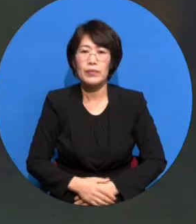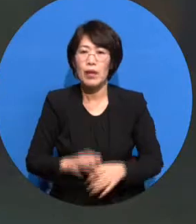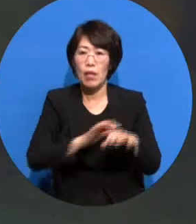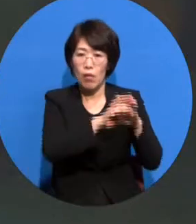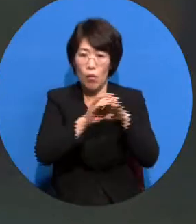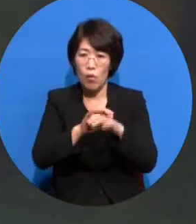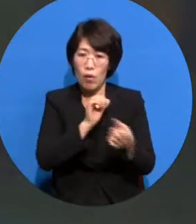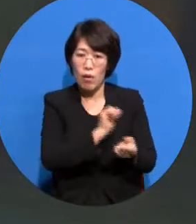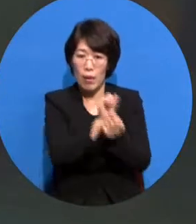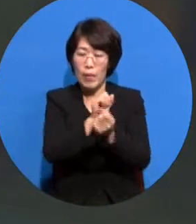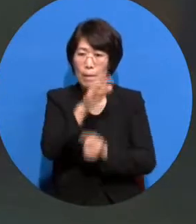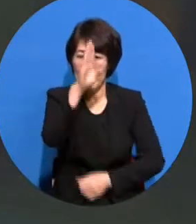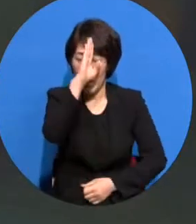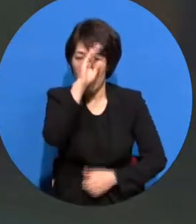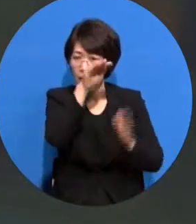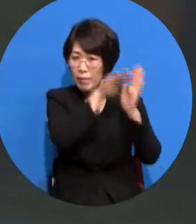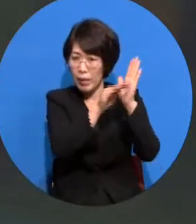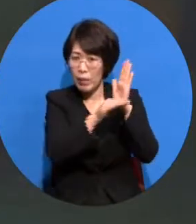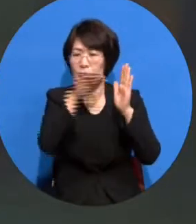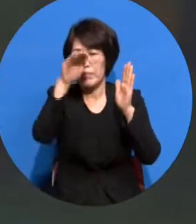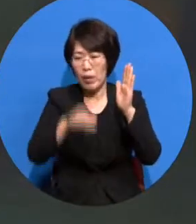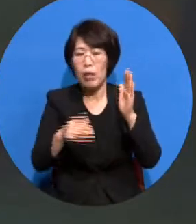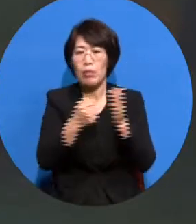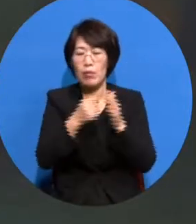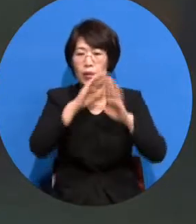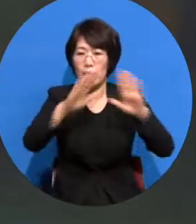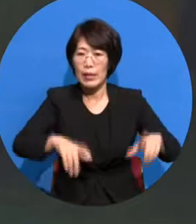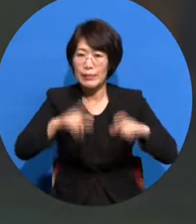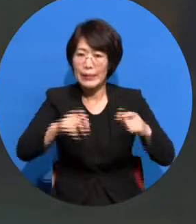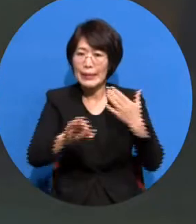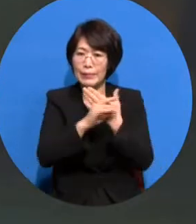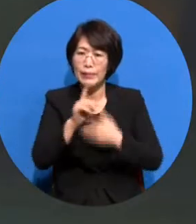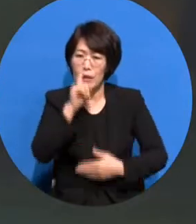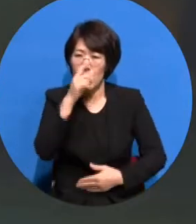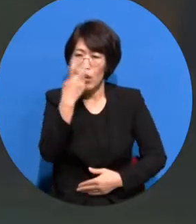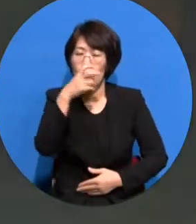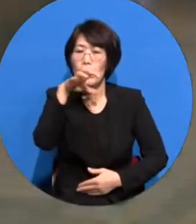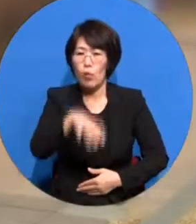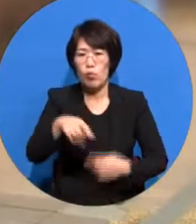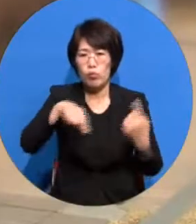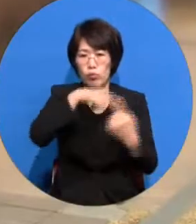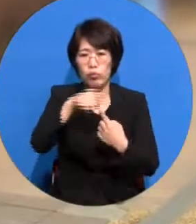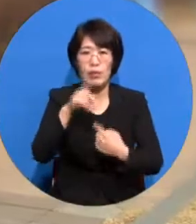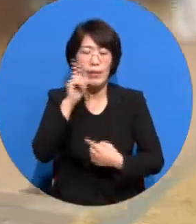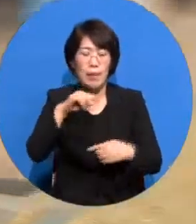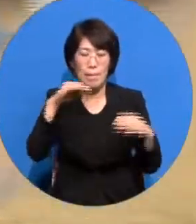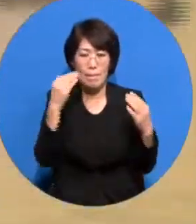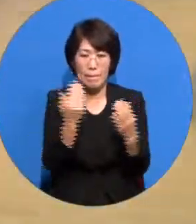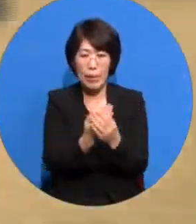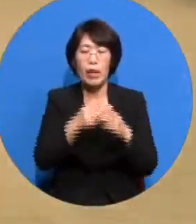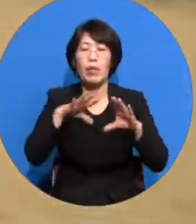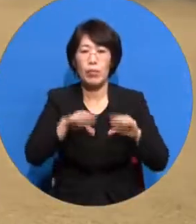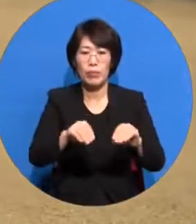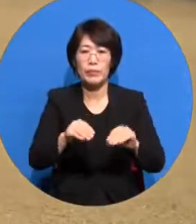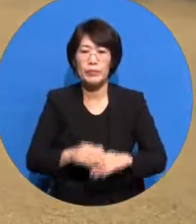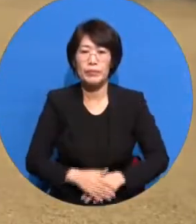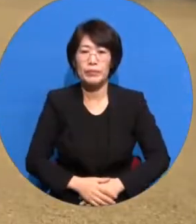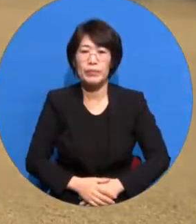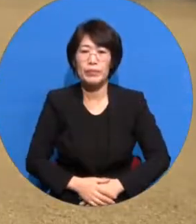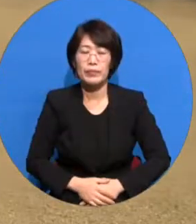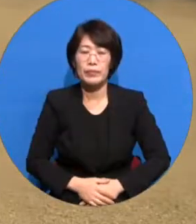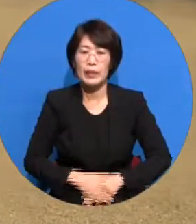고런 알구 감염병 등급 하향 조정에 따라 전남 적 임시 선별검사 소 운영에 내일 완전 종료됩니다